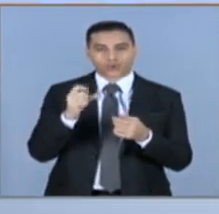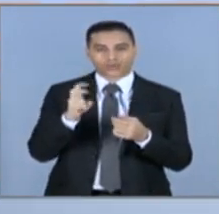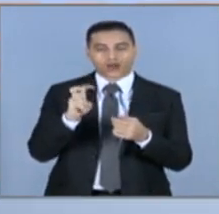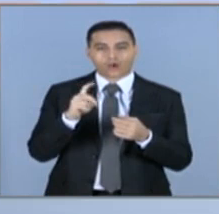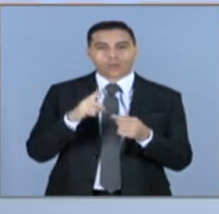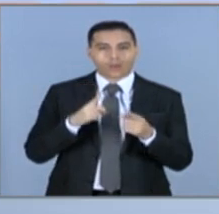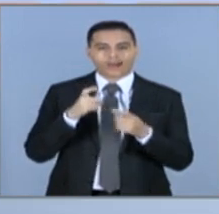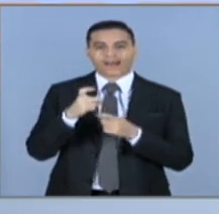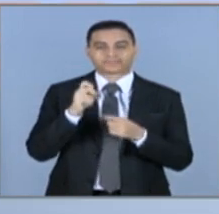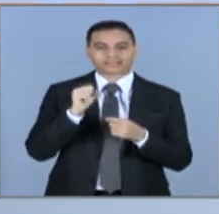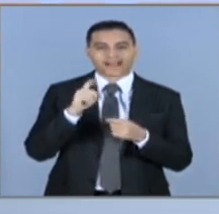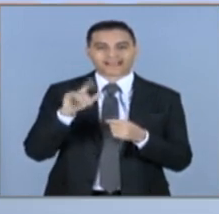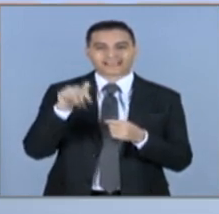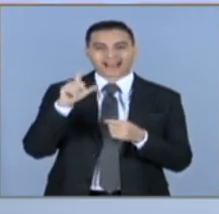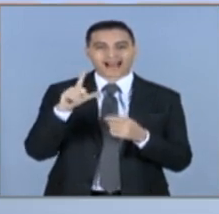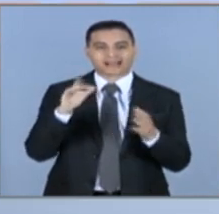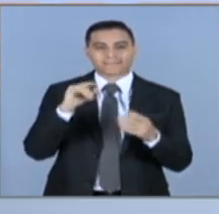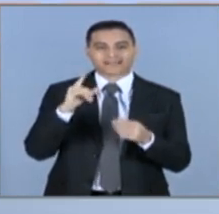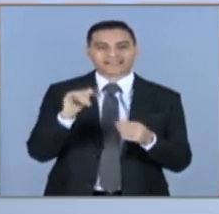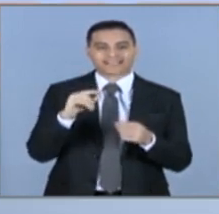ريال مدريد. مفاجأة.